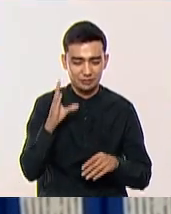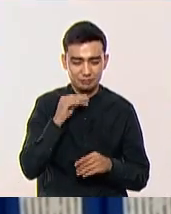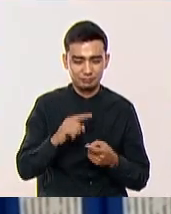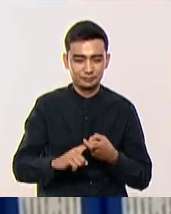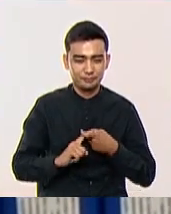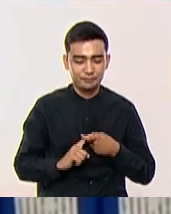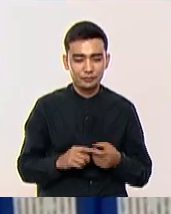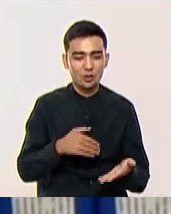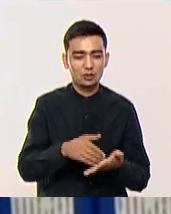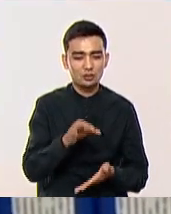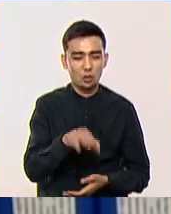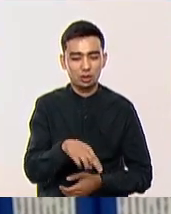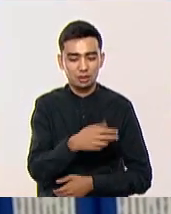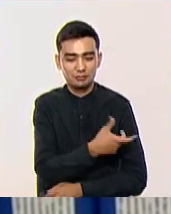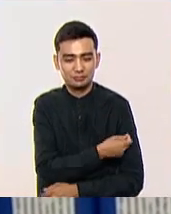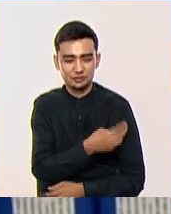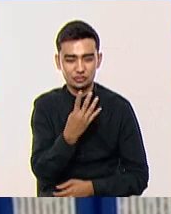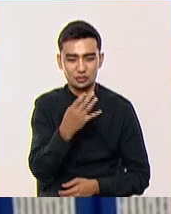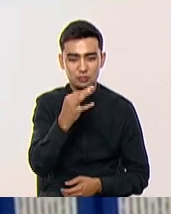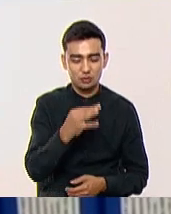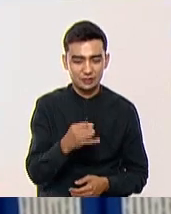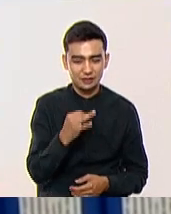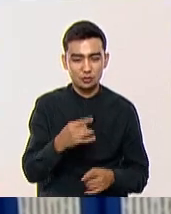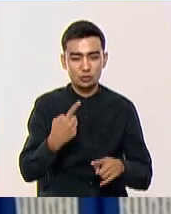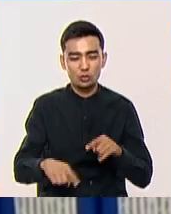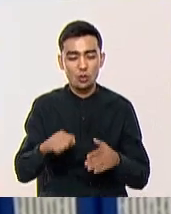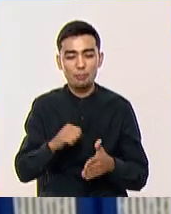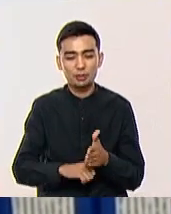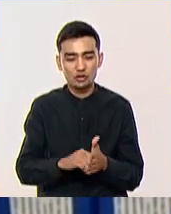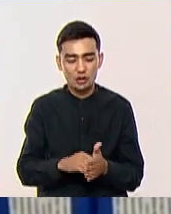Отказ от вакцинации составил 4%, по другим причинам